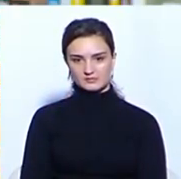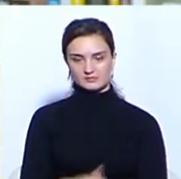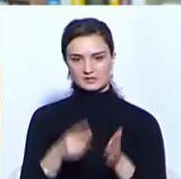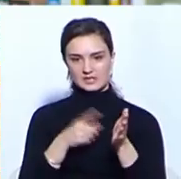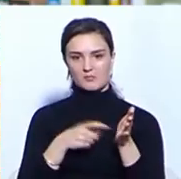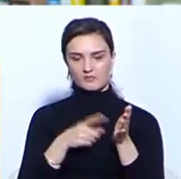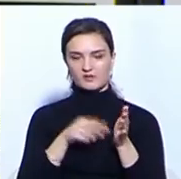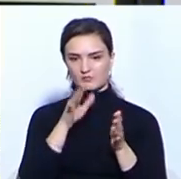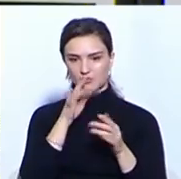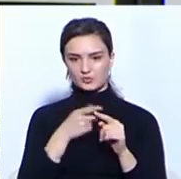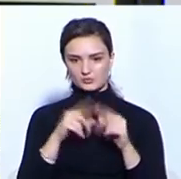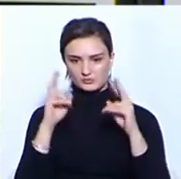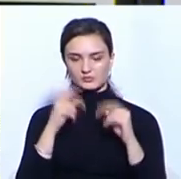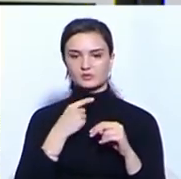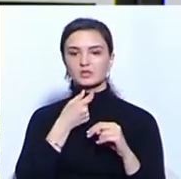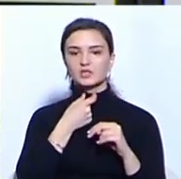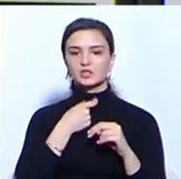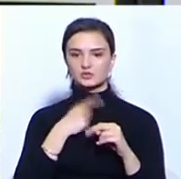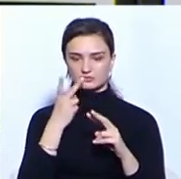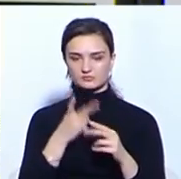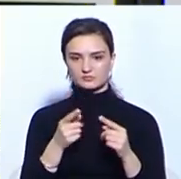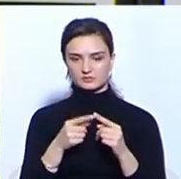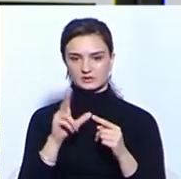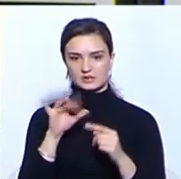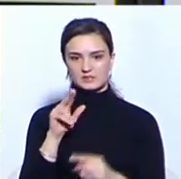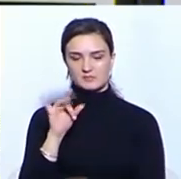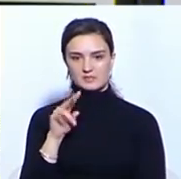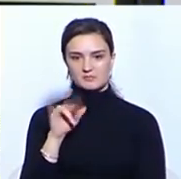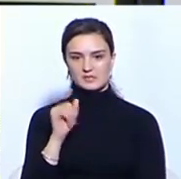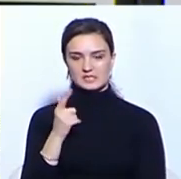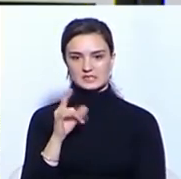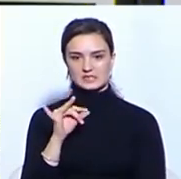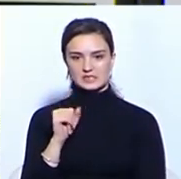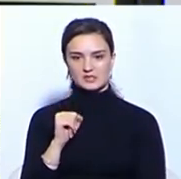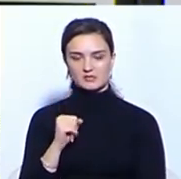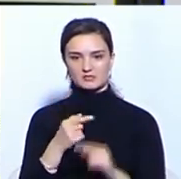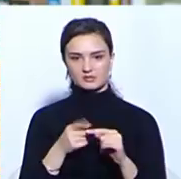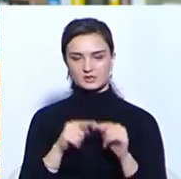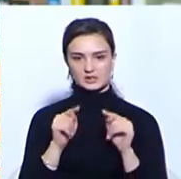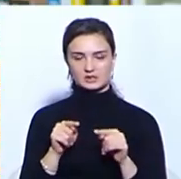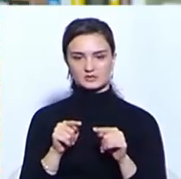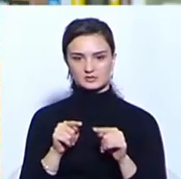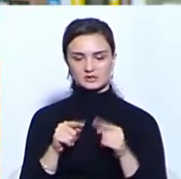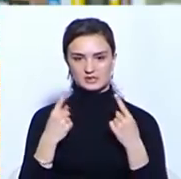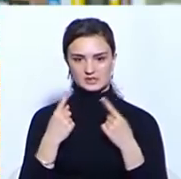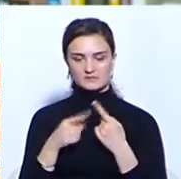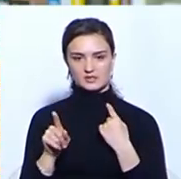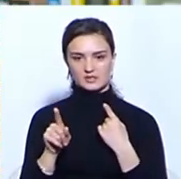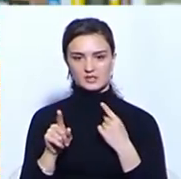გამოკვლევის დროს საშლოსოს ყელში დაუდგინდა ჰიპერპლაზია. იქ